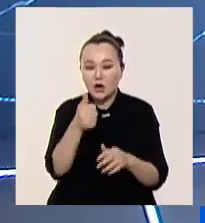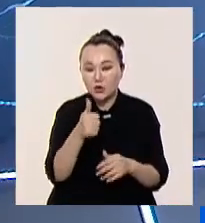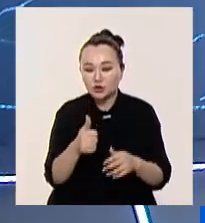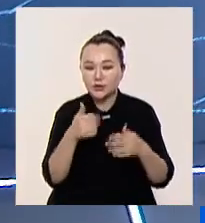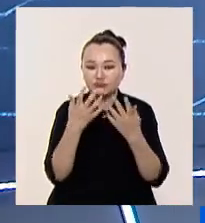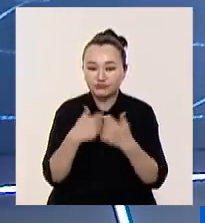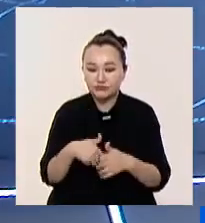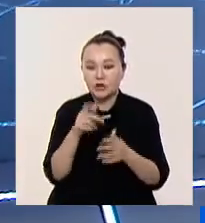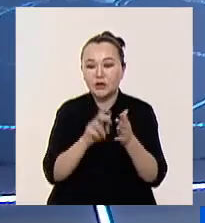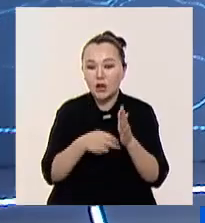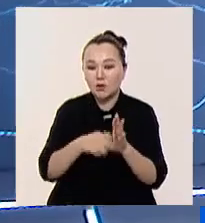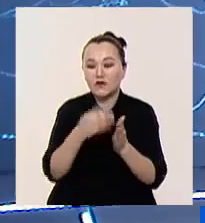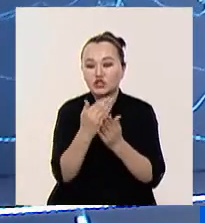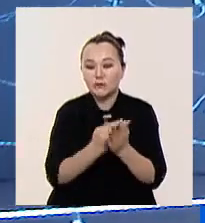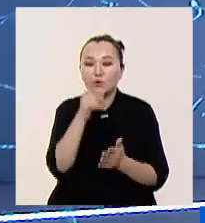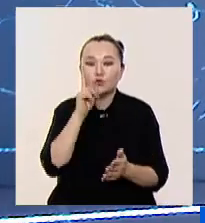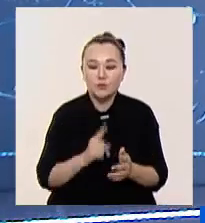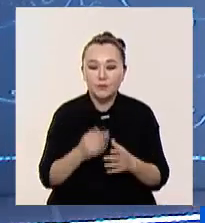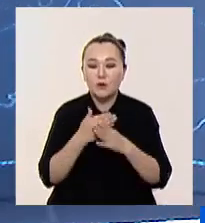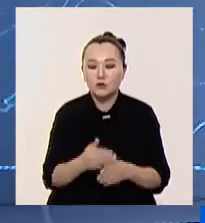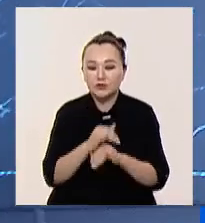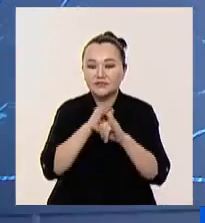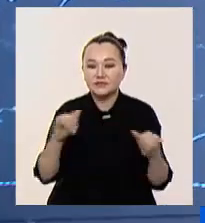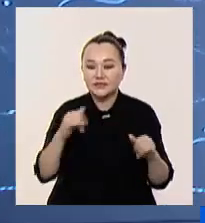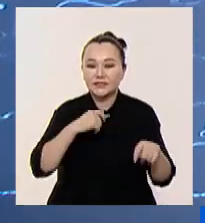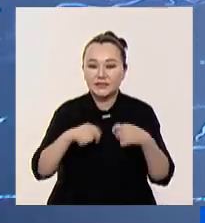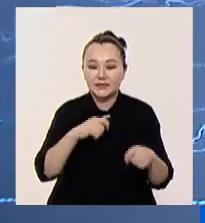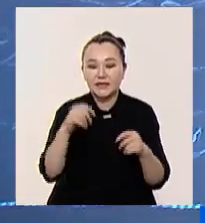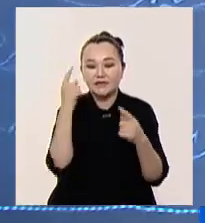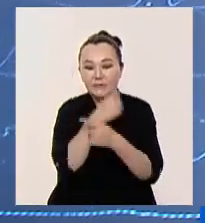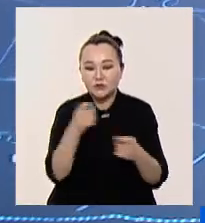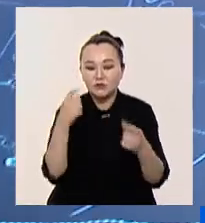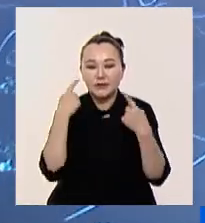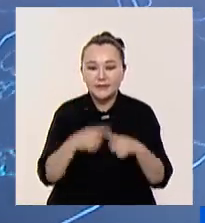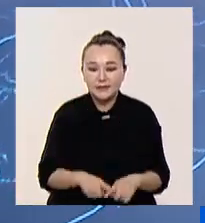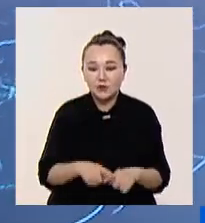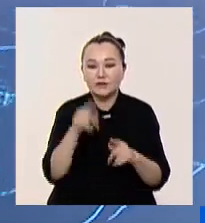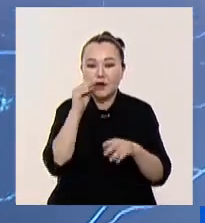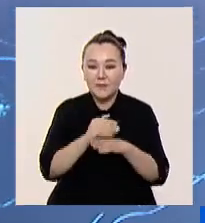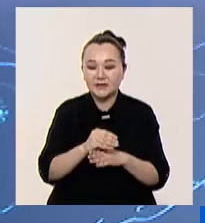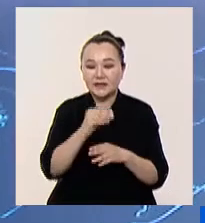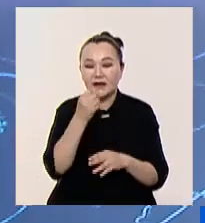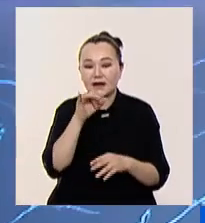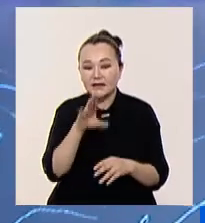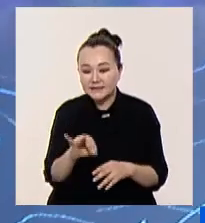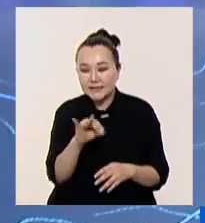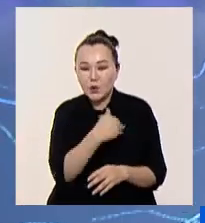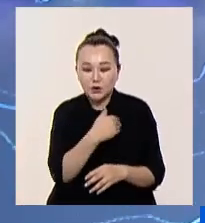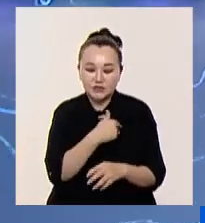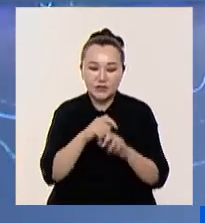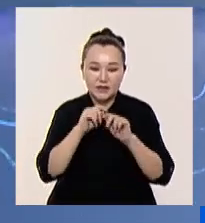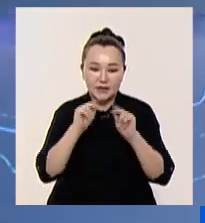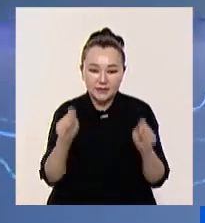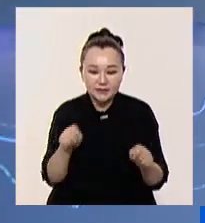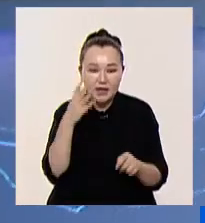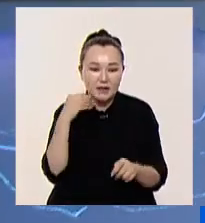и удобный налоговый режим способствуют развитию рынка информационных технологий. Дополнительный IT-хаб намерены создать в Алматы.